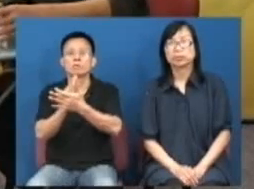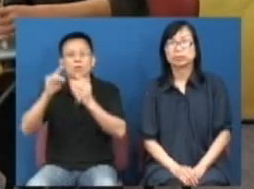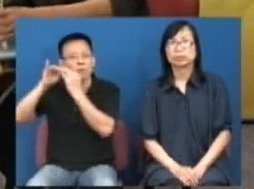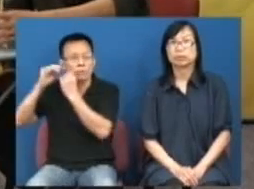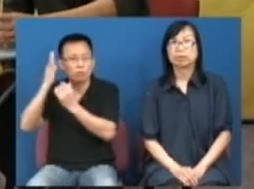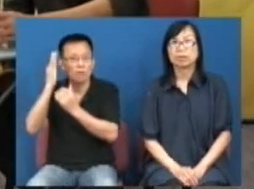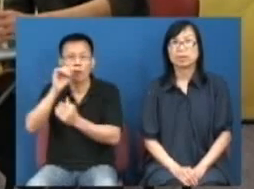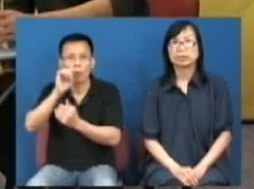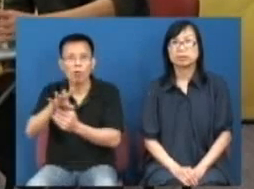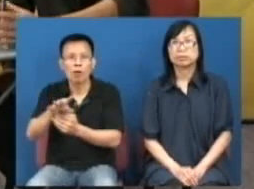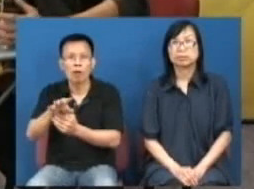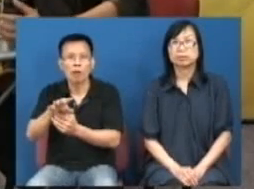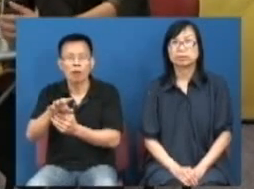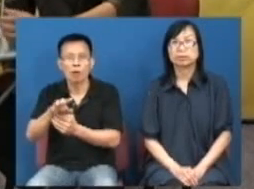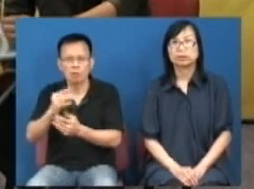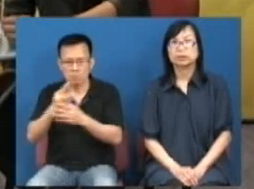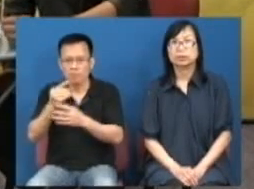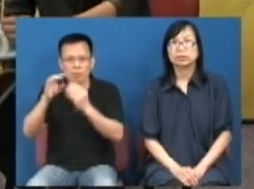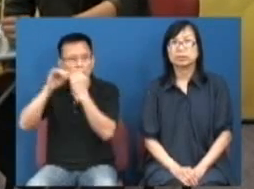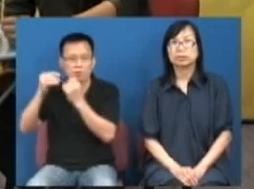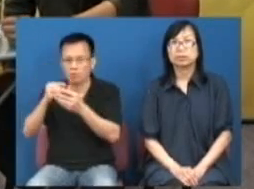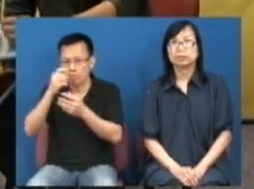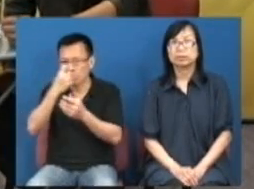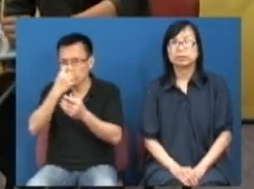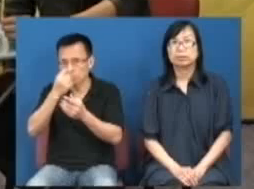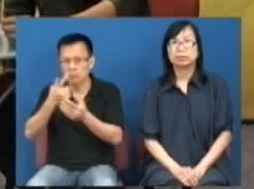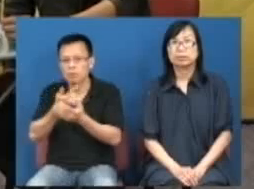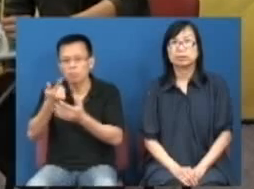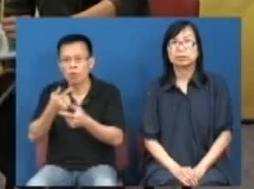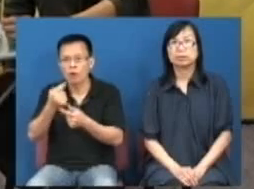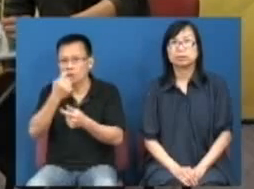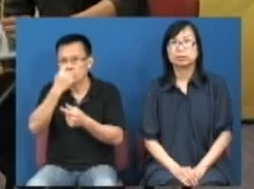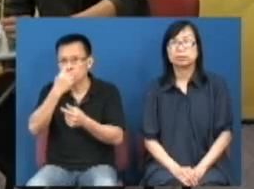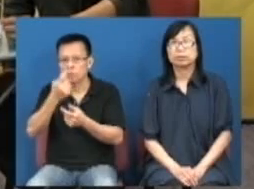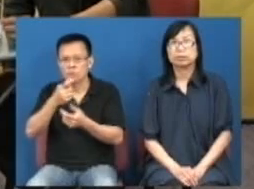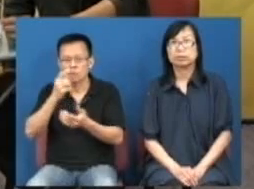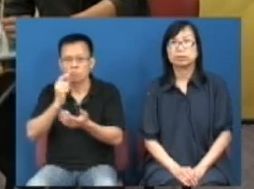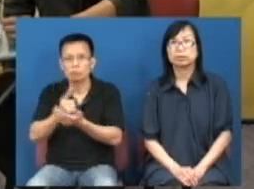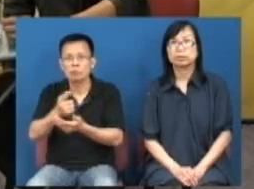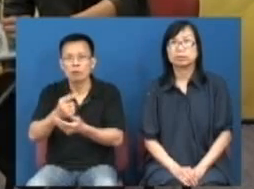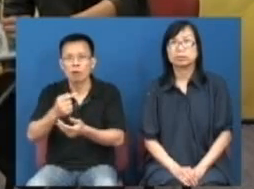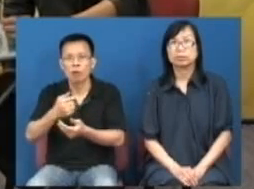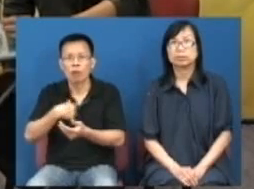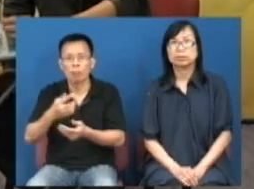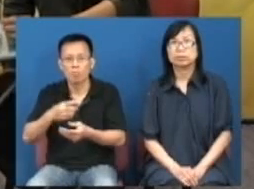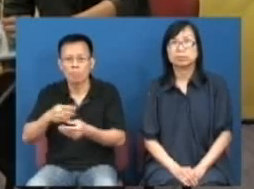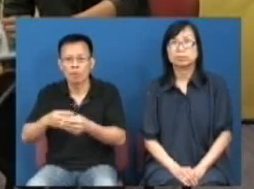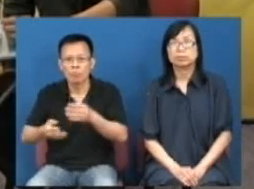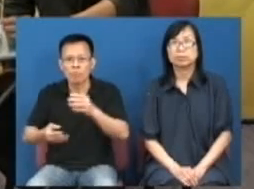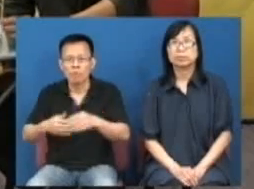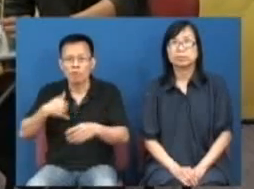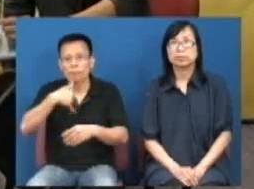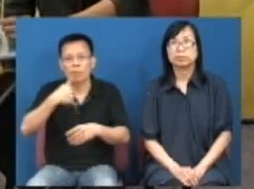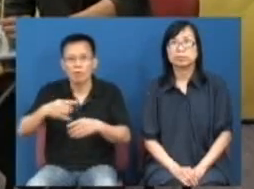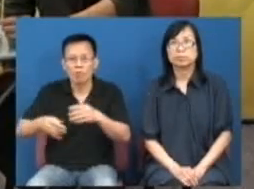話咧，佢讀咗番書多，佢話睇嚟要以英文本為重。對唔住，我哋唔係回歸祖國啦咩？我哋唔係中英